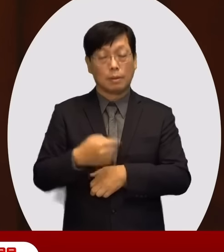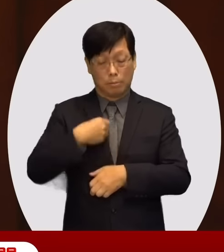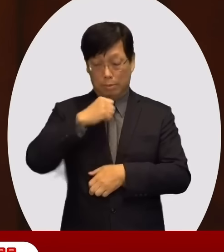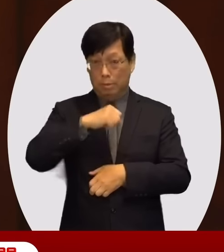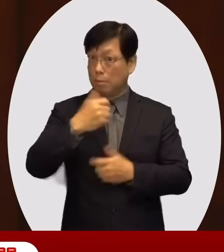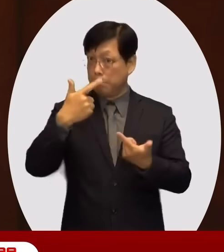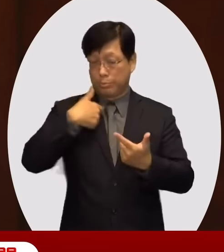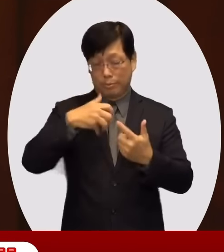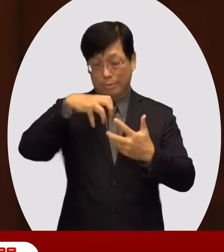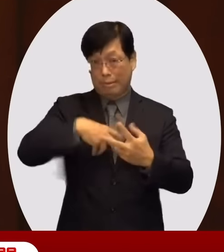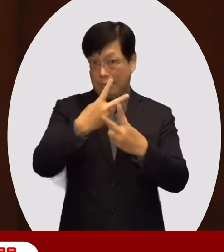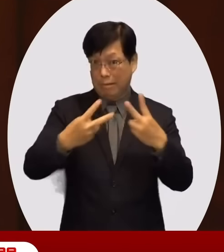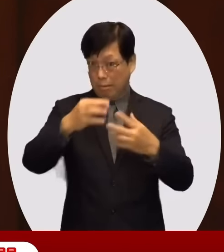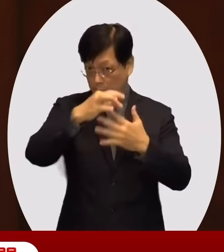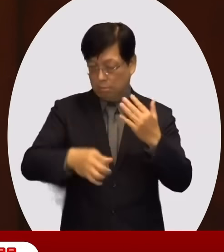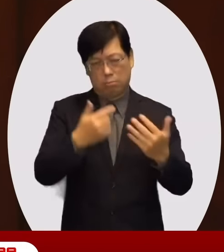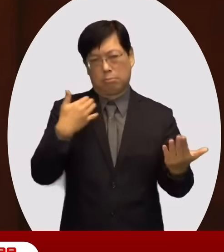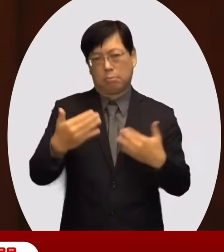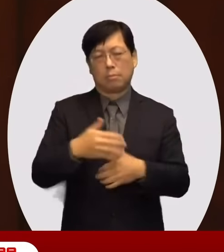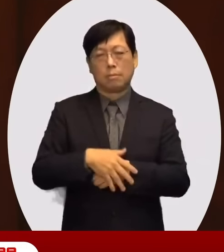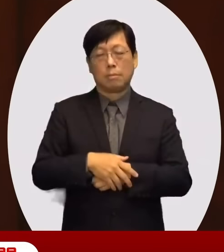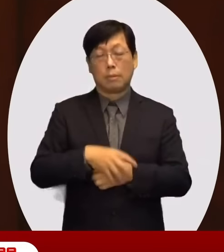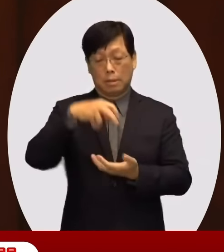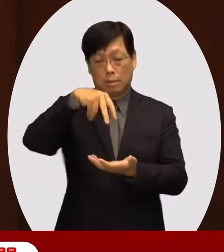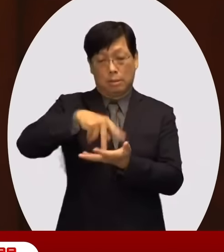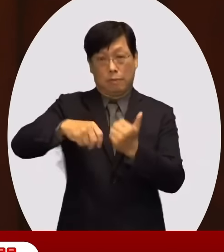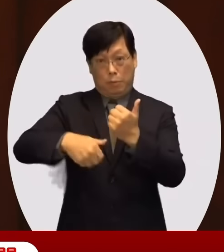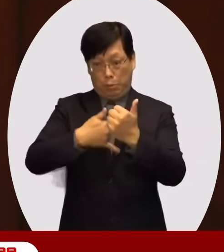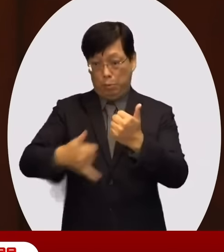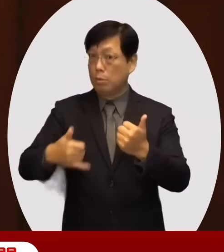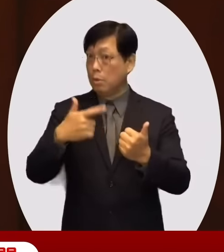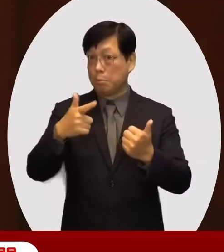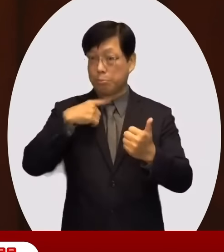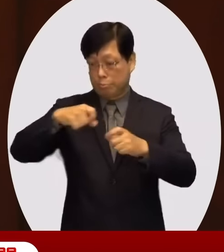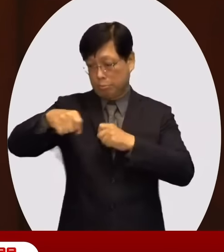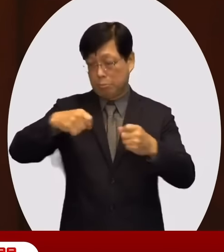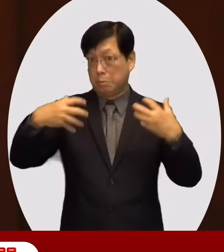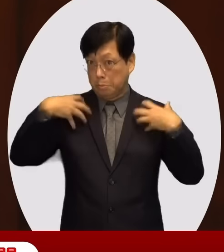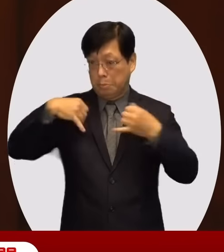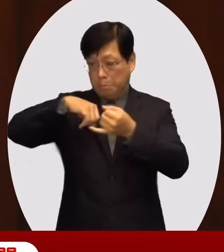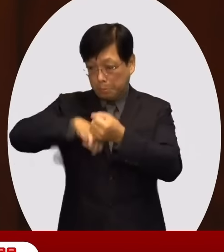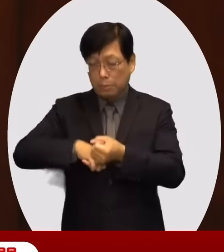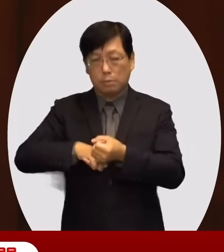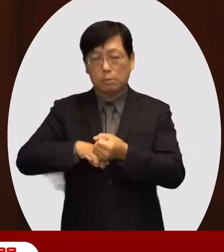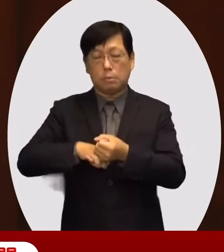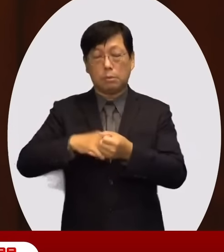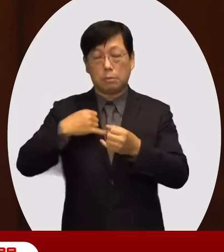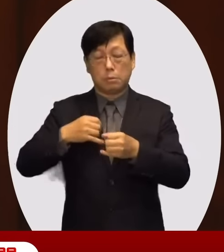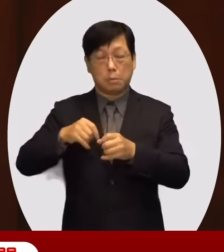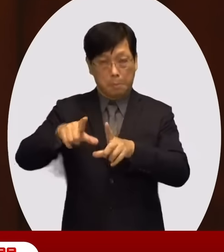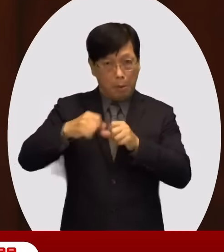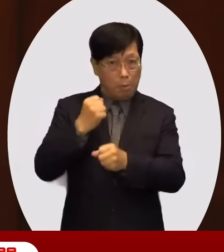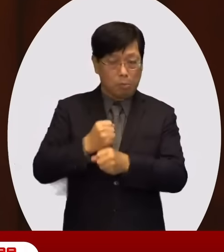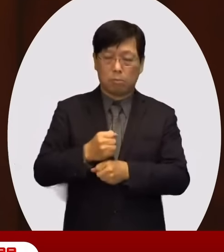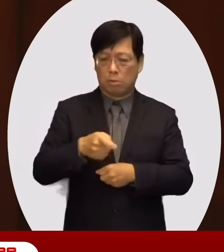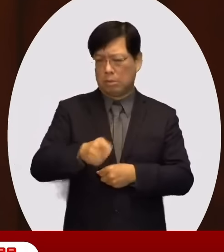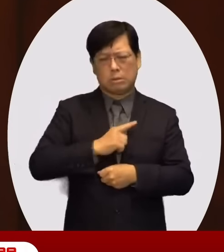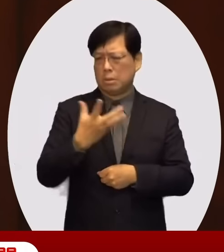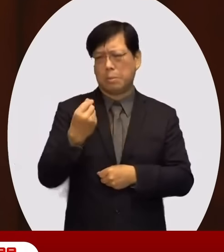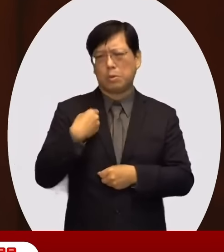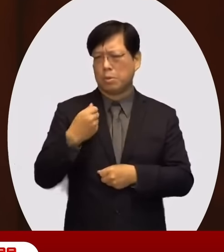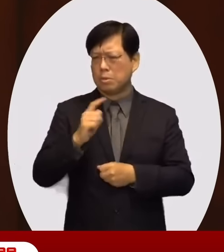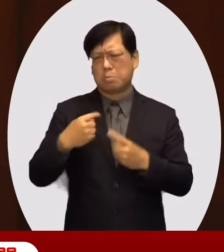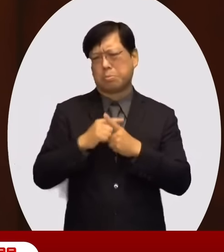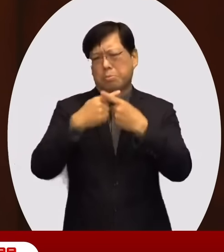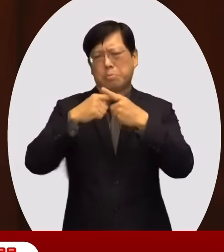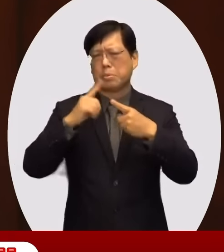国不是内阁制，这点应该是清楚的，立委不可能是政策的制定或者是执行者，所以立委没有什么政策需要去